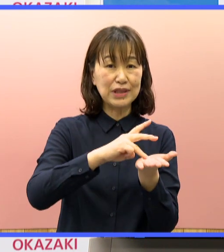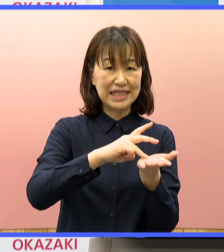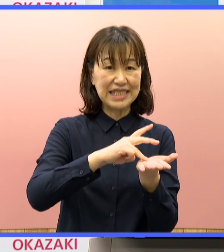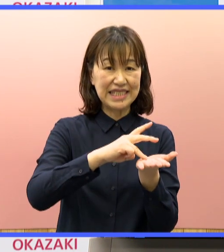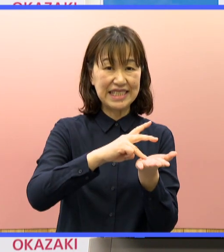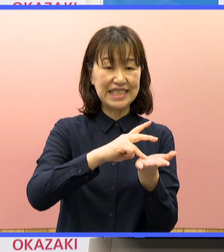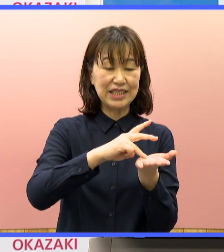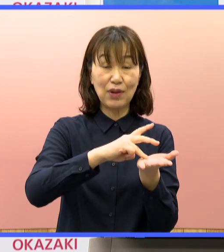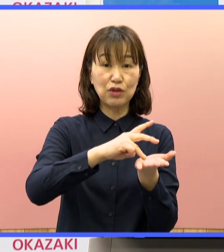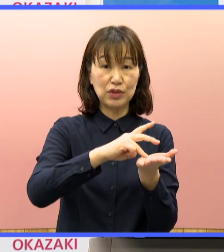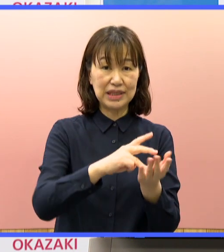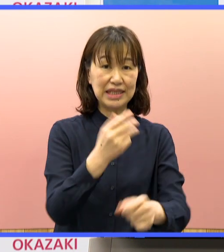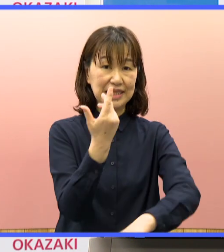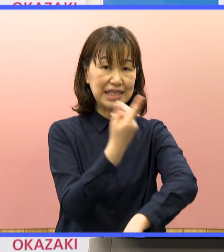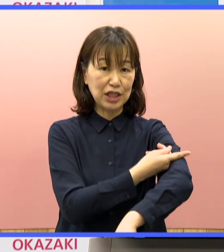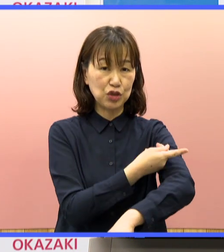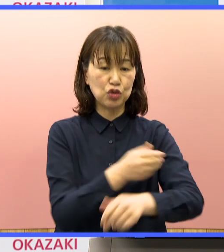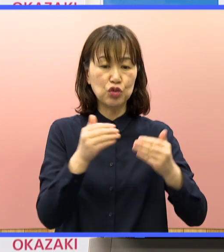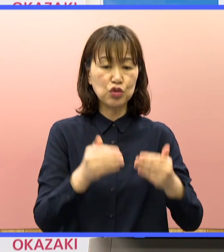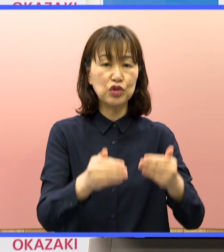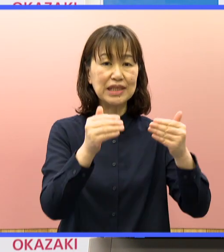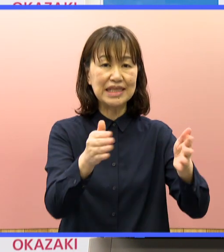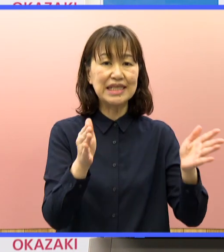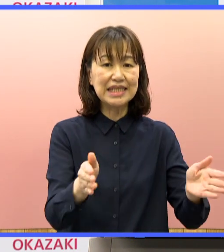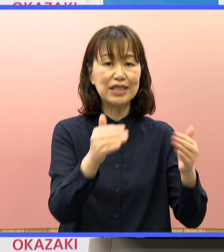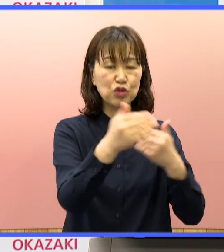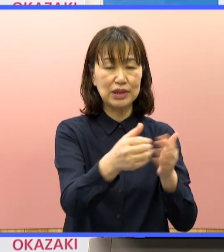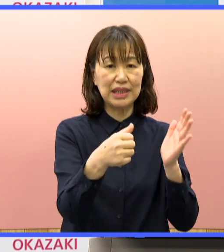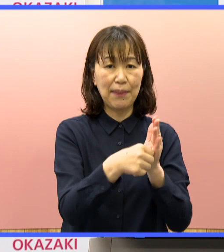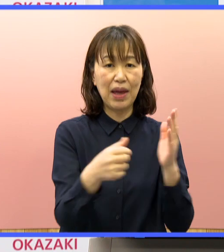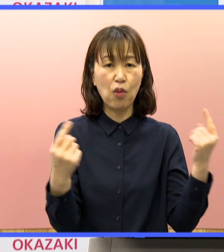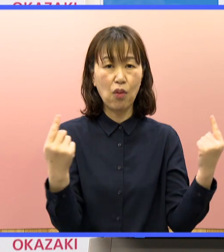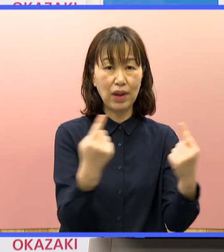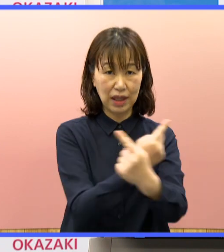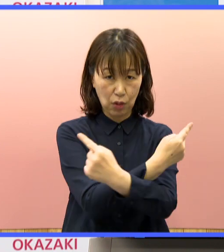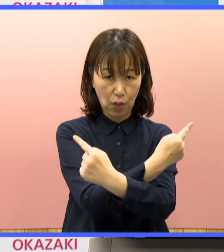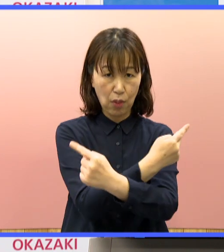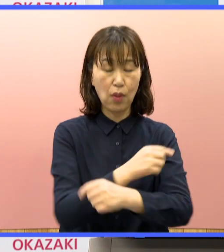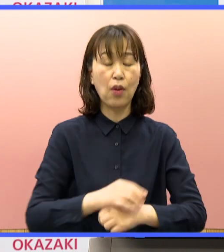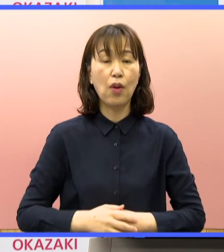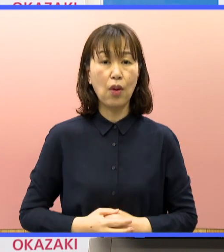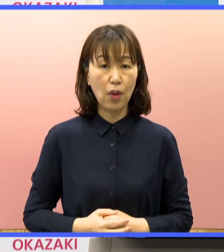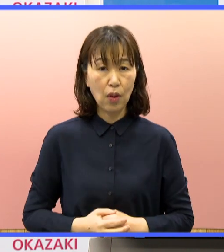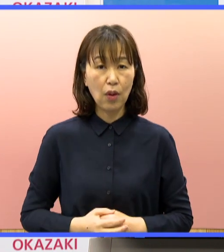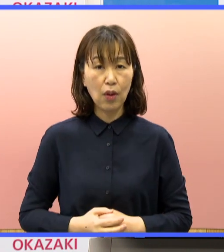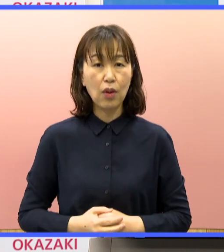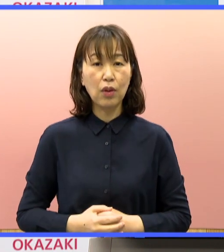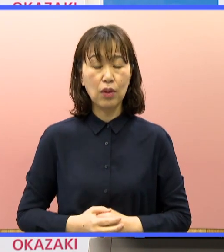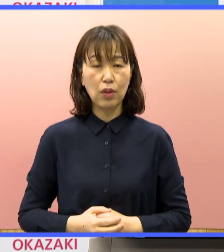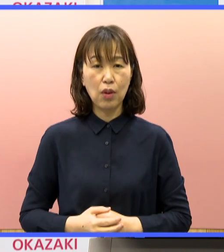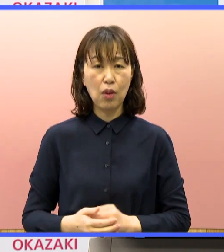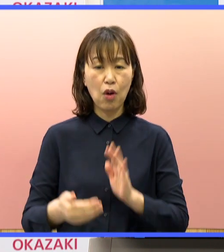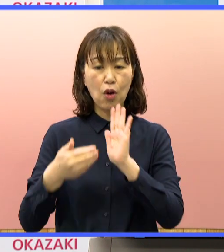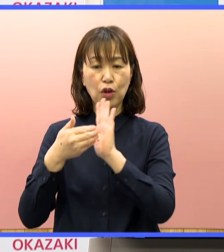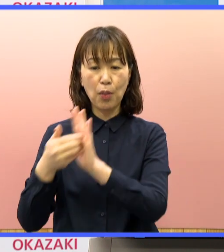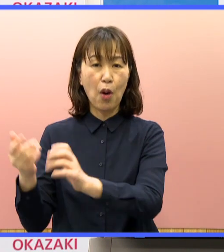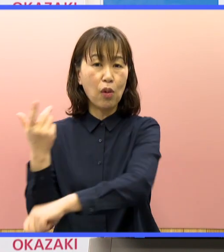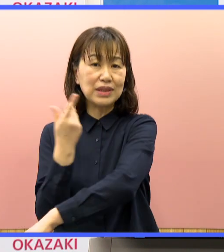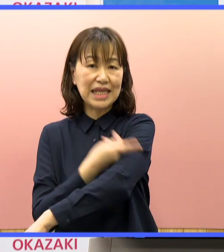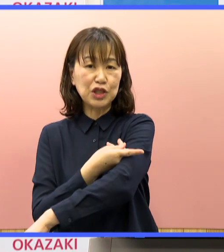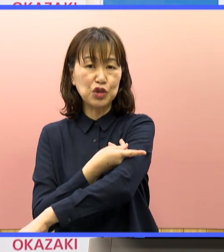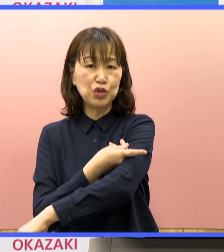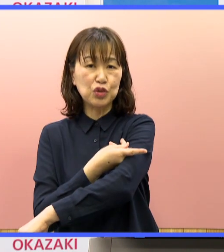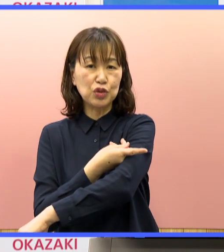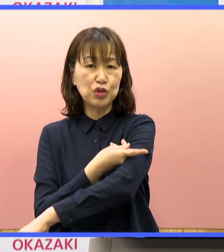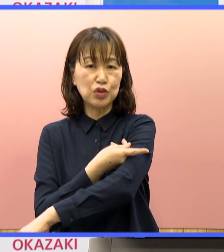接種推進室をワクチン接種推進室に変更するとともに、保健予防課の予防接